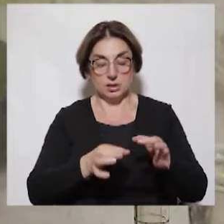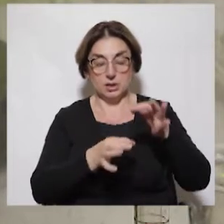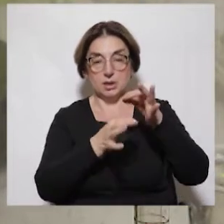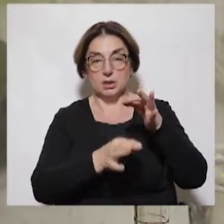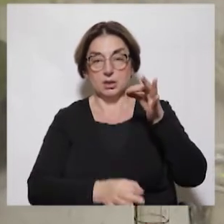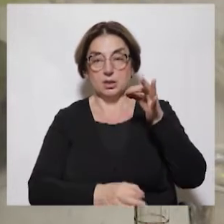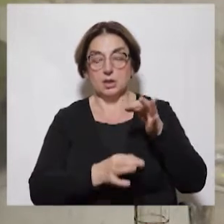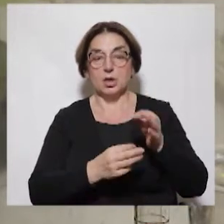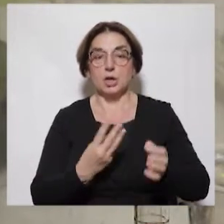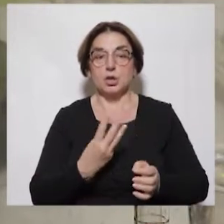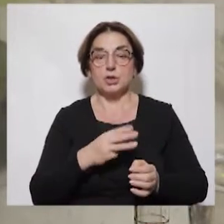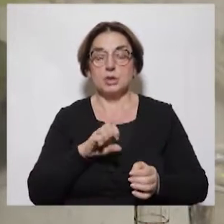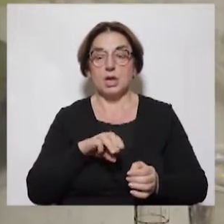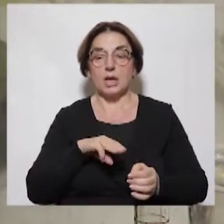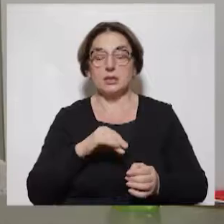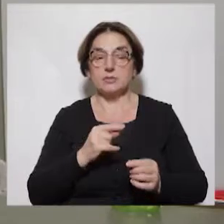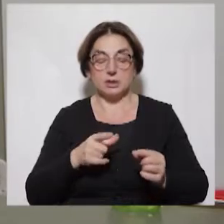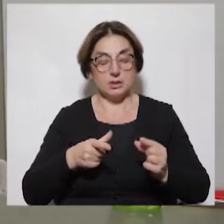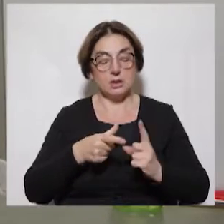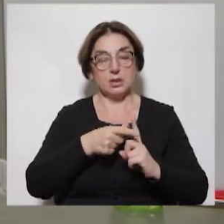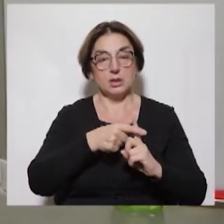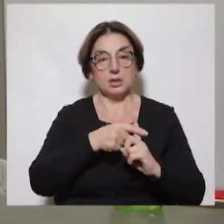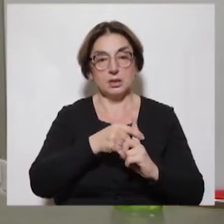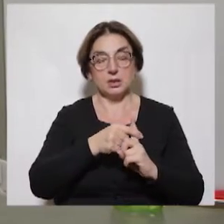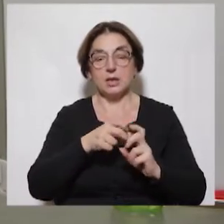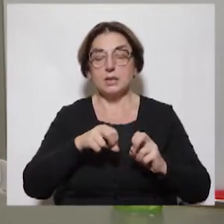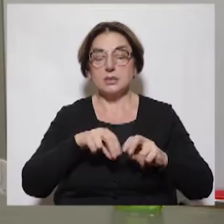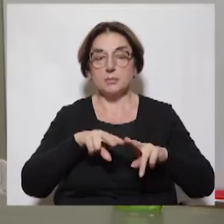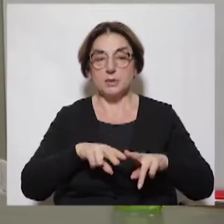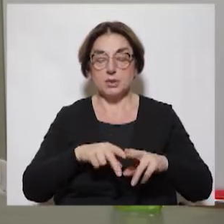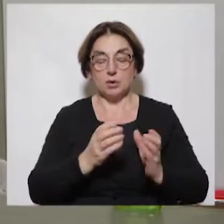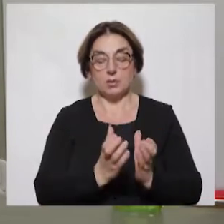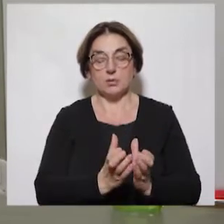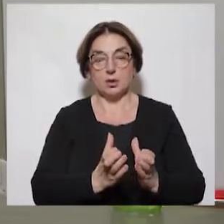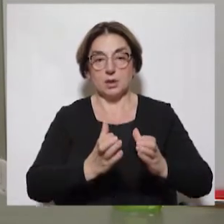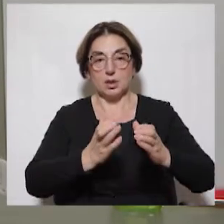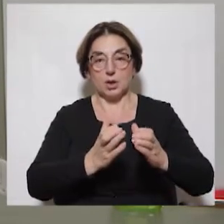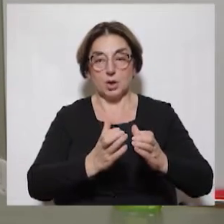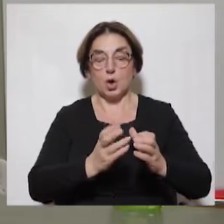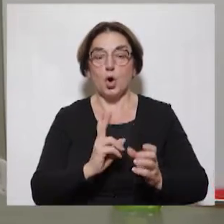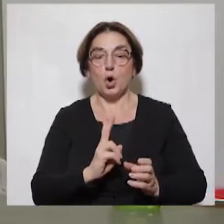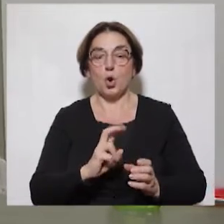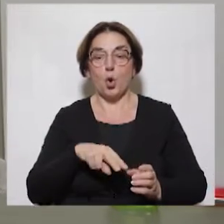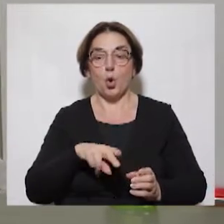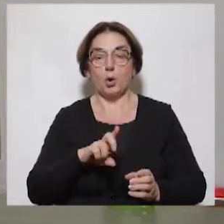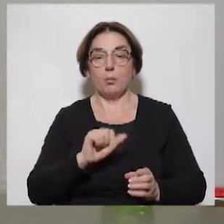შტატივი, რომელზეც დამაგრებული გვაქვს დამჭერი და მასში მოვათავსებთ ჩვენ თხევად ნივთიერებას. ეს არის მრგვალზირა